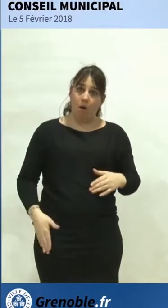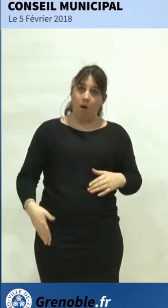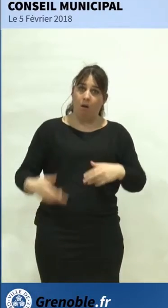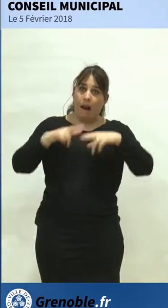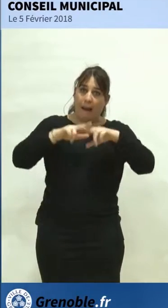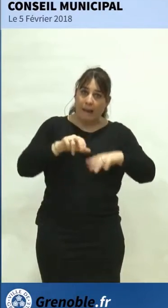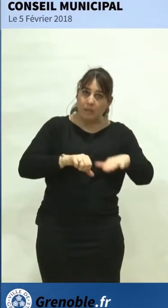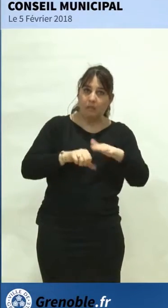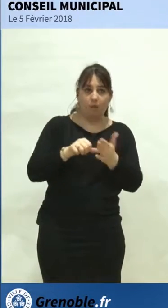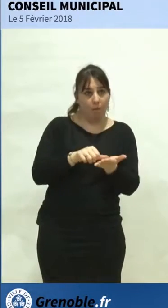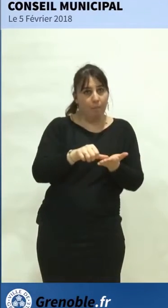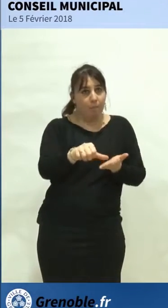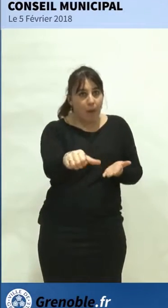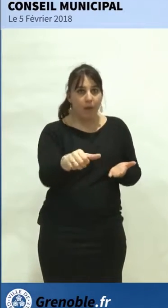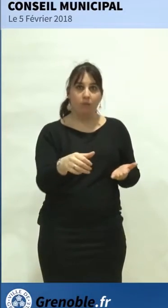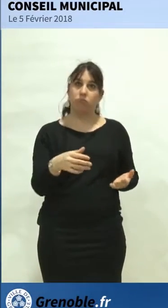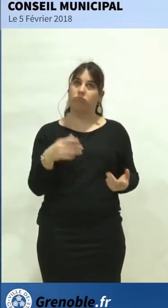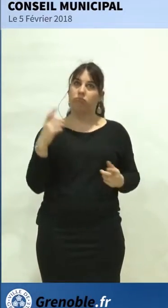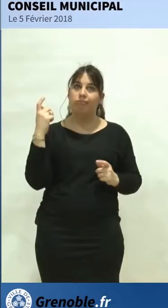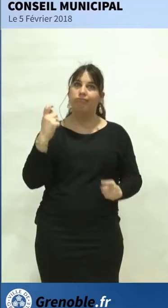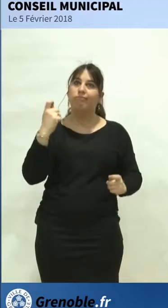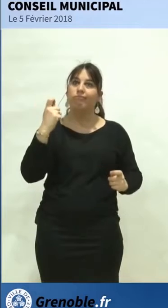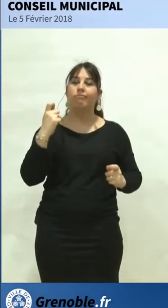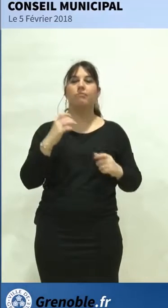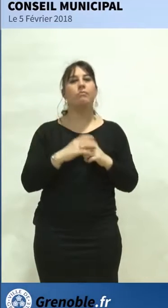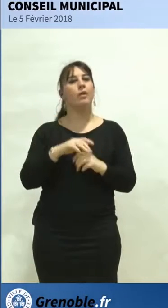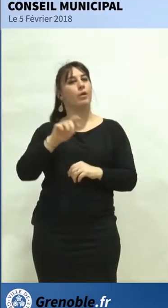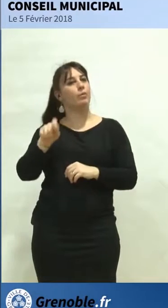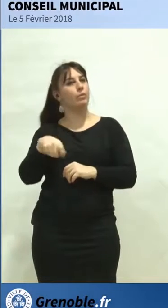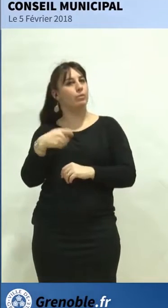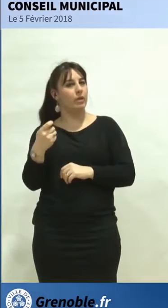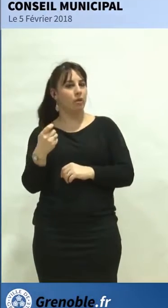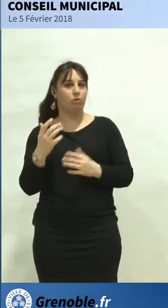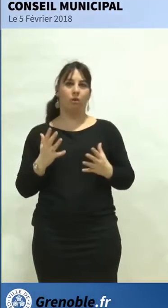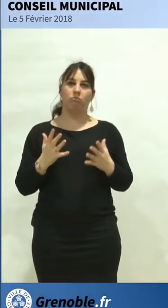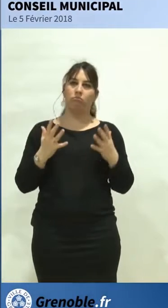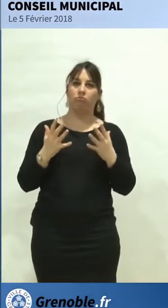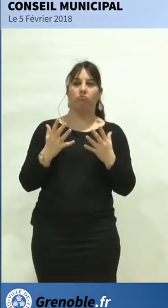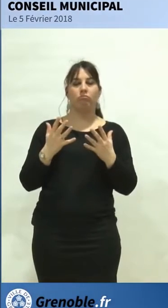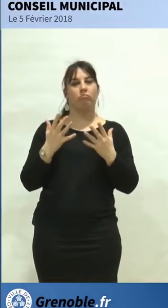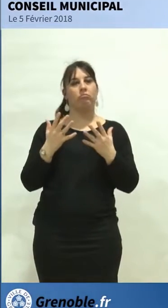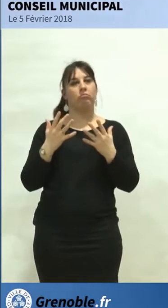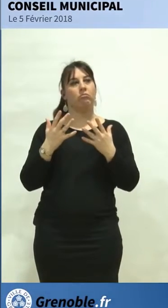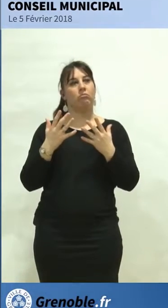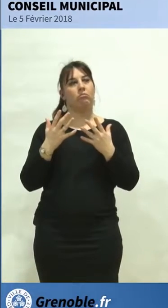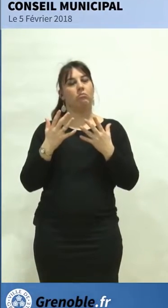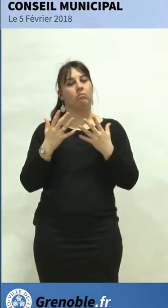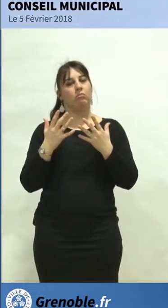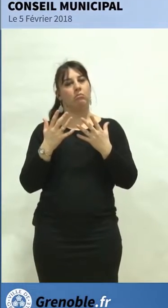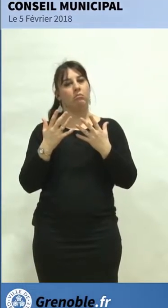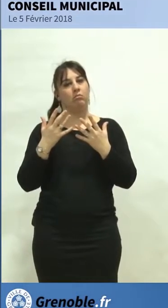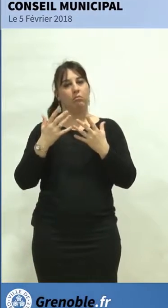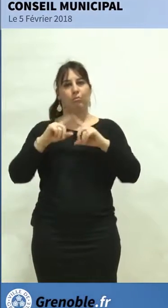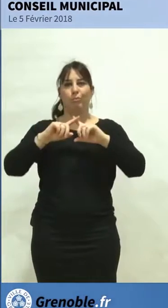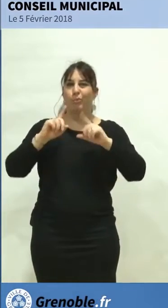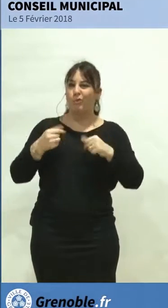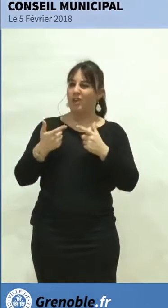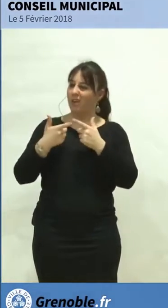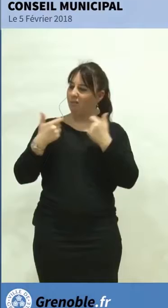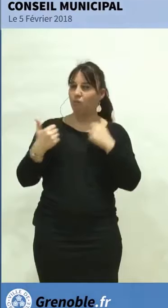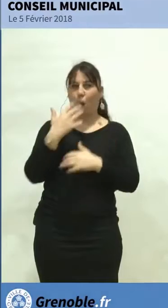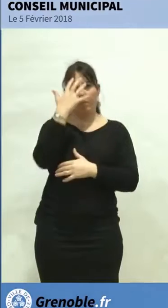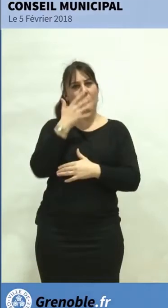est quand même important. Certes, les engagements sérieux financiers ont été pris, vous les avez